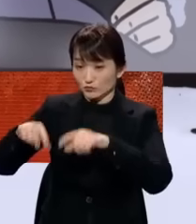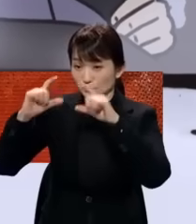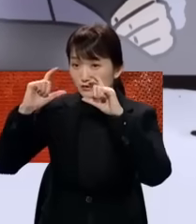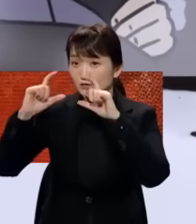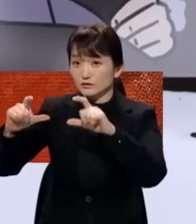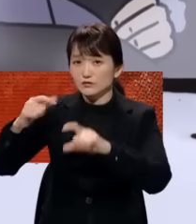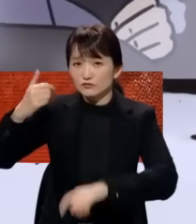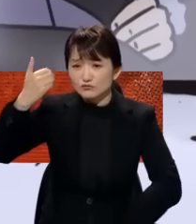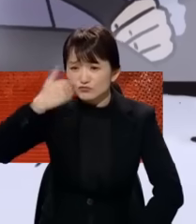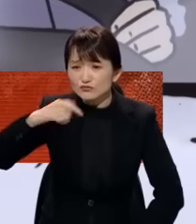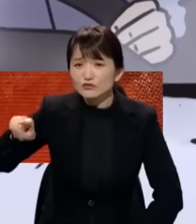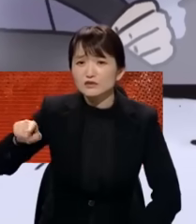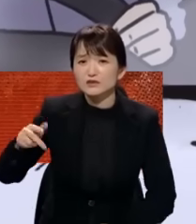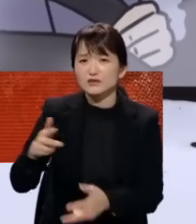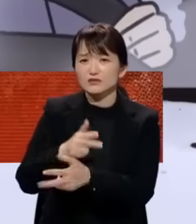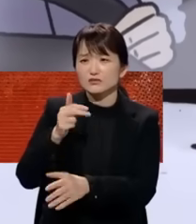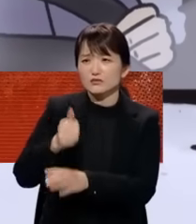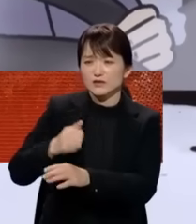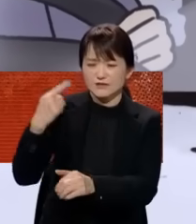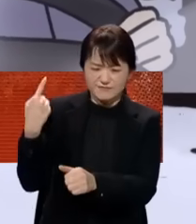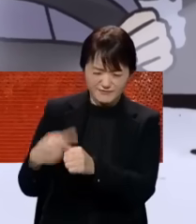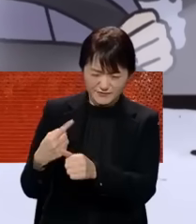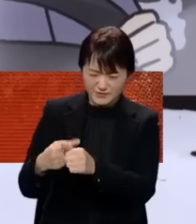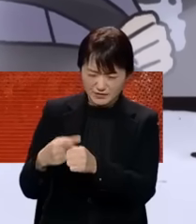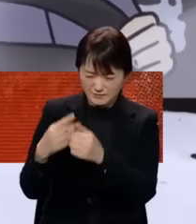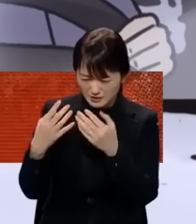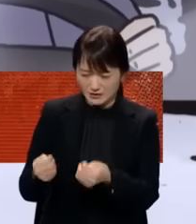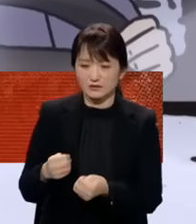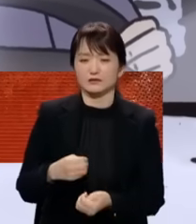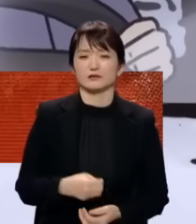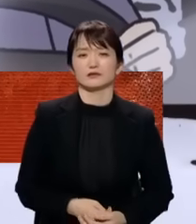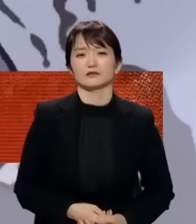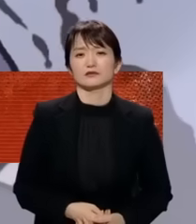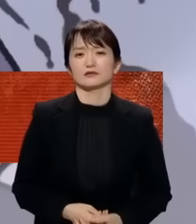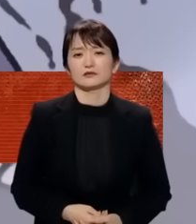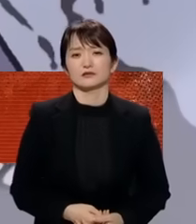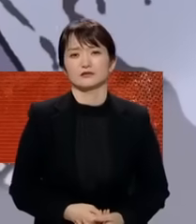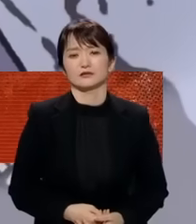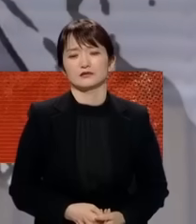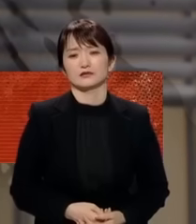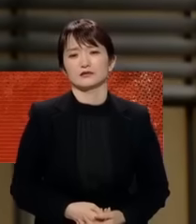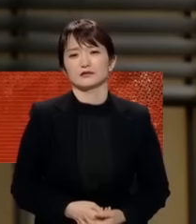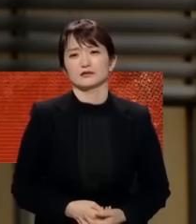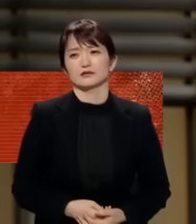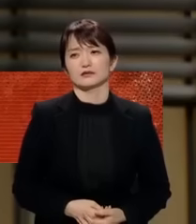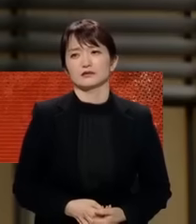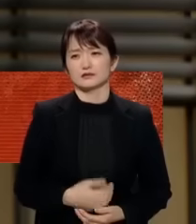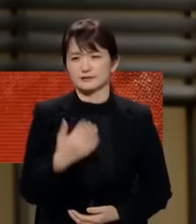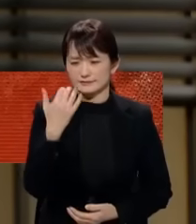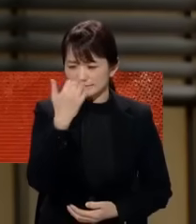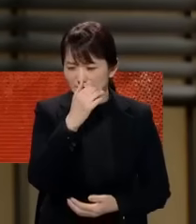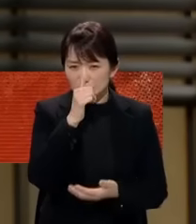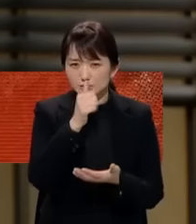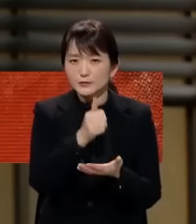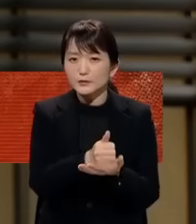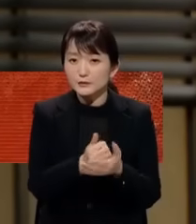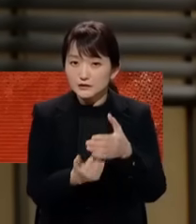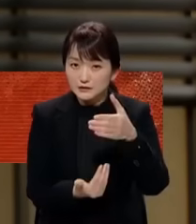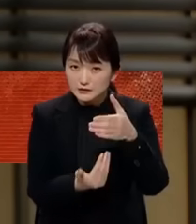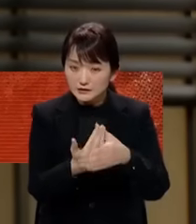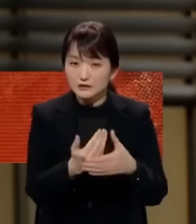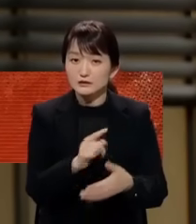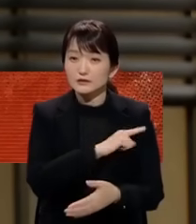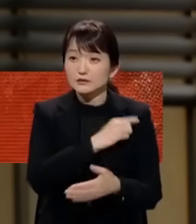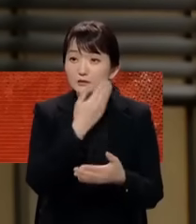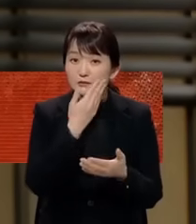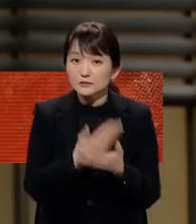뭐냐 서 주말 동안 엄청 많은 비난이 있었는데 자 백호님 일단 그니까 이런 성범죄 사건 같은 경우에 제일